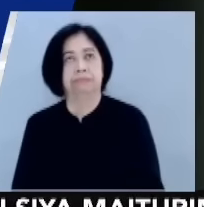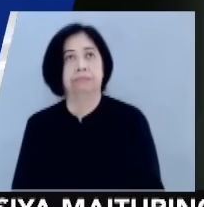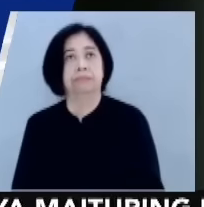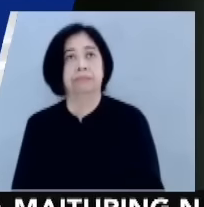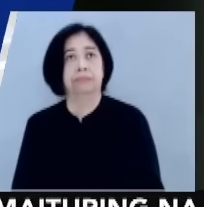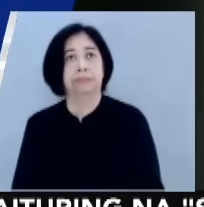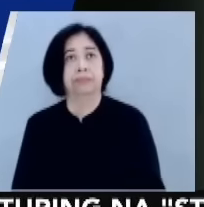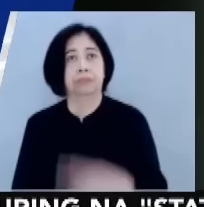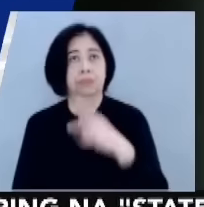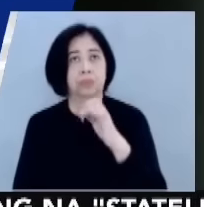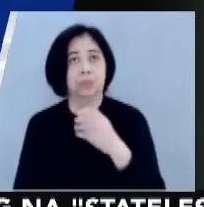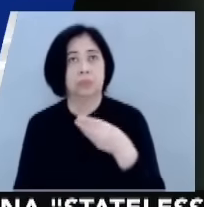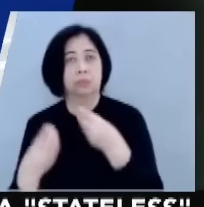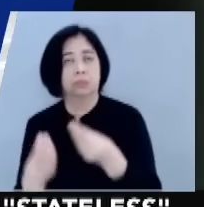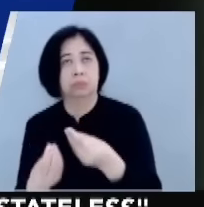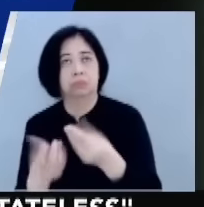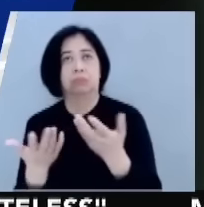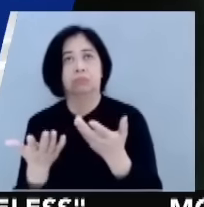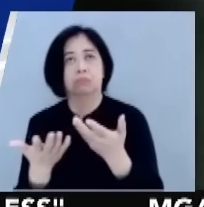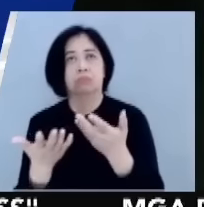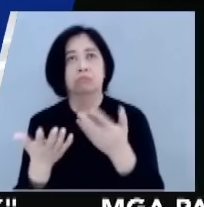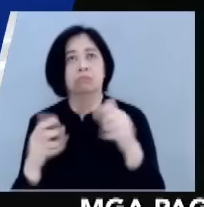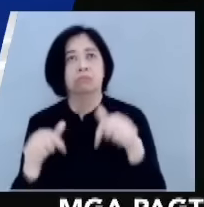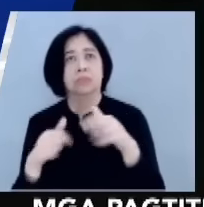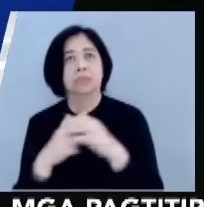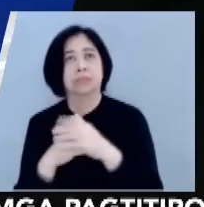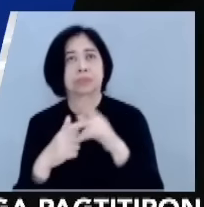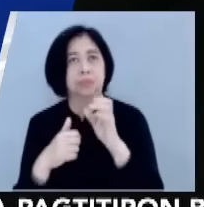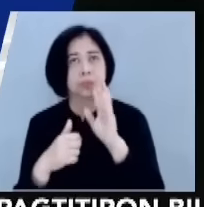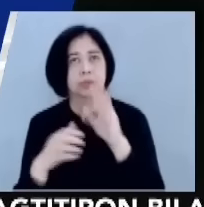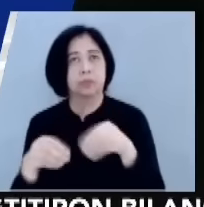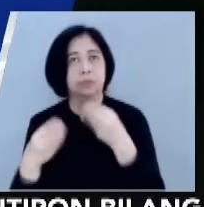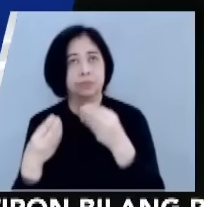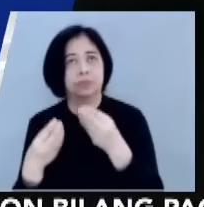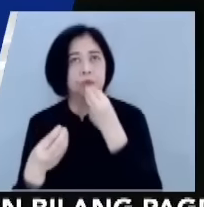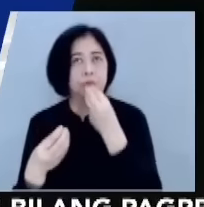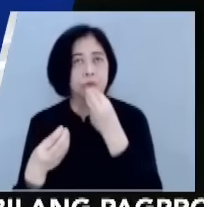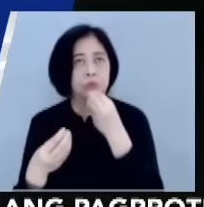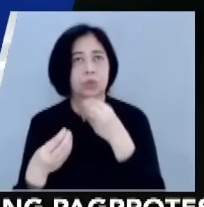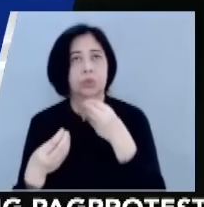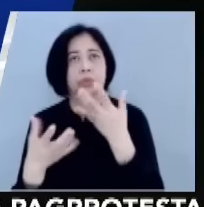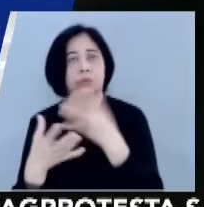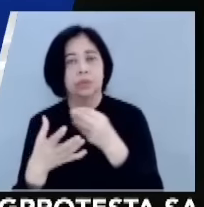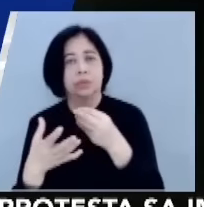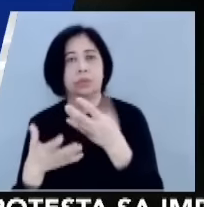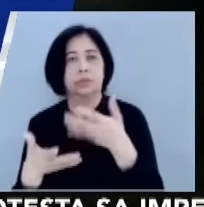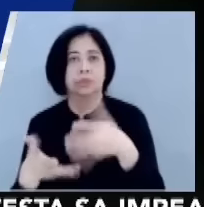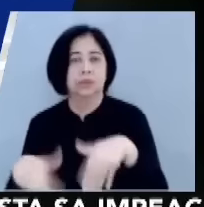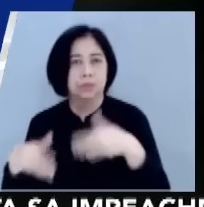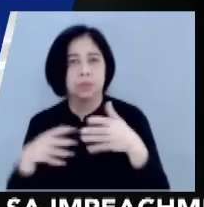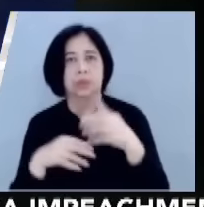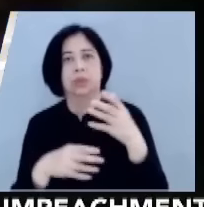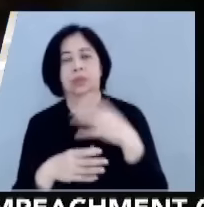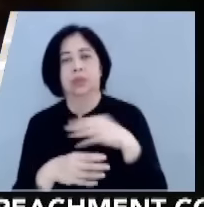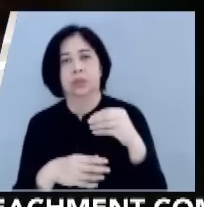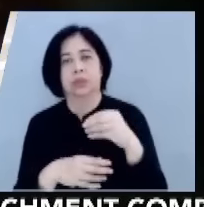yao. In here, PAOC will provide the food and then provide the pampers and